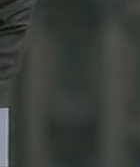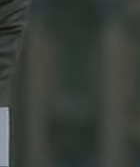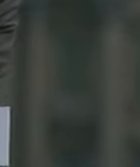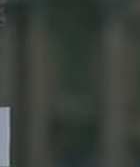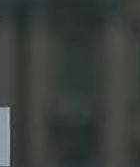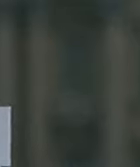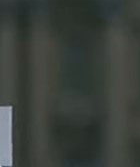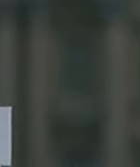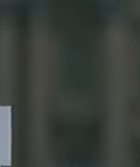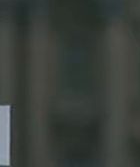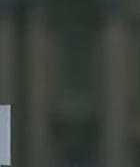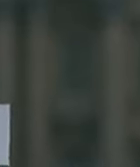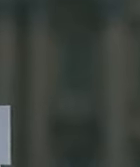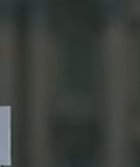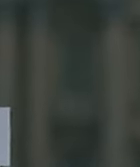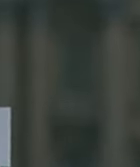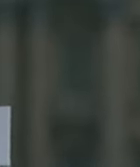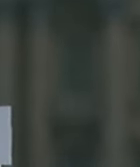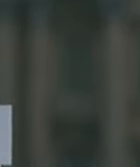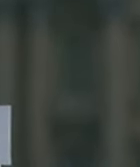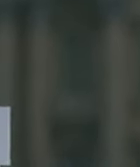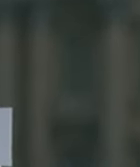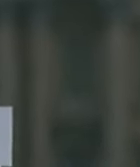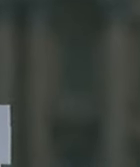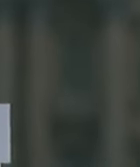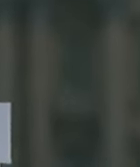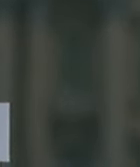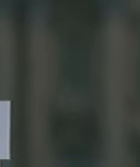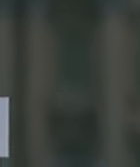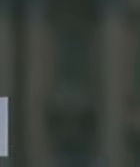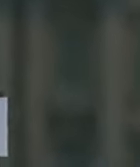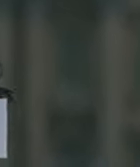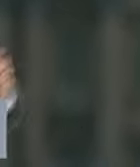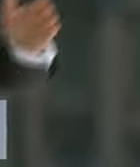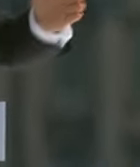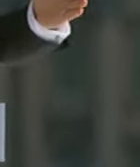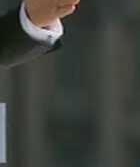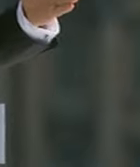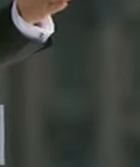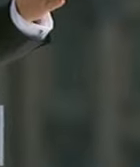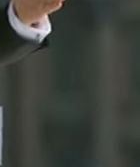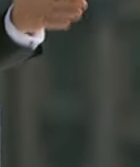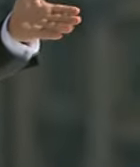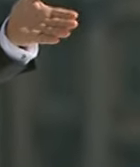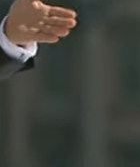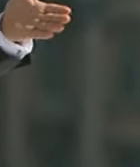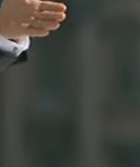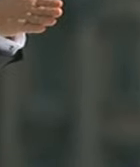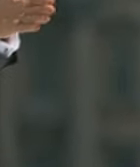Nathalie tous ceux qui m'ont rejoint et permettez-moi un remerciement tout particulier à